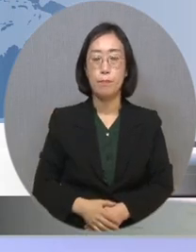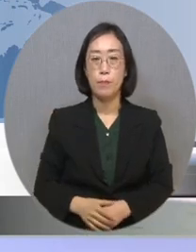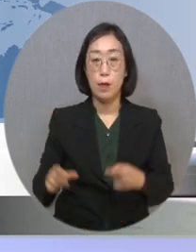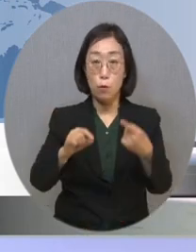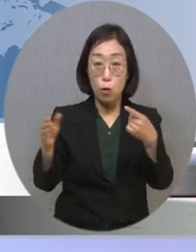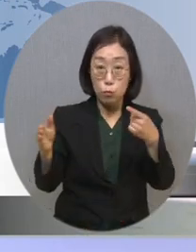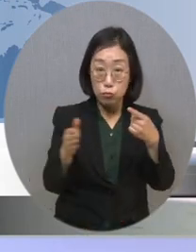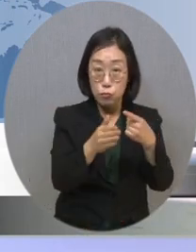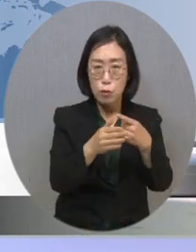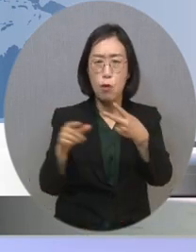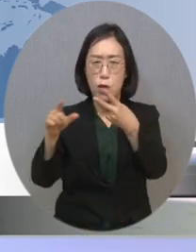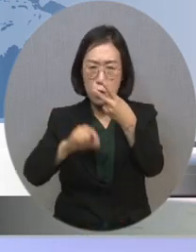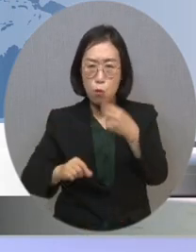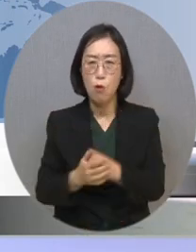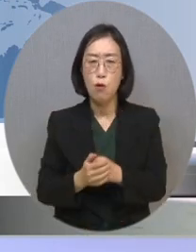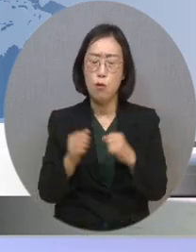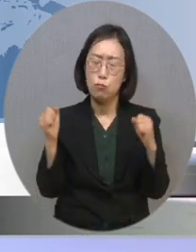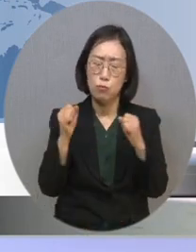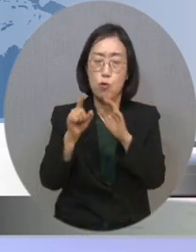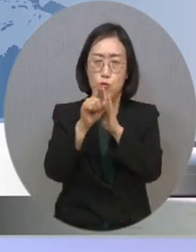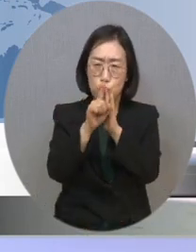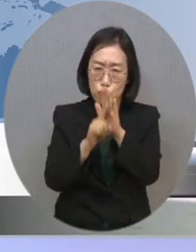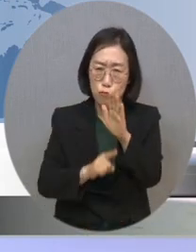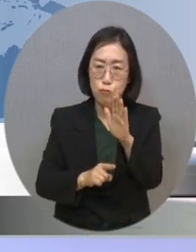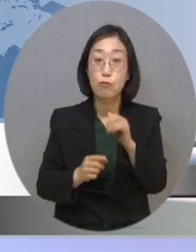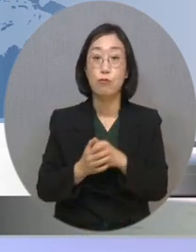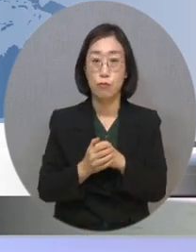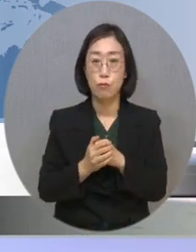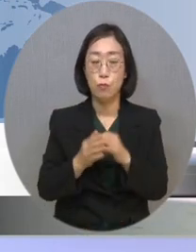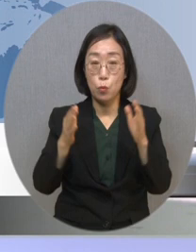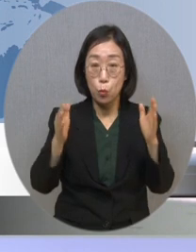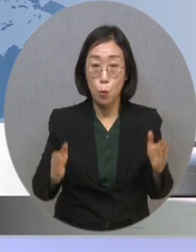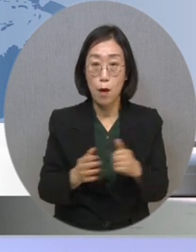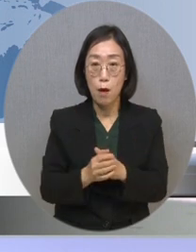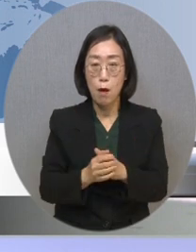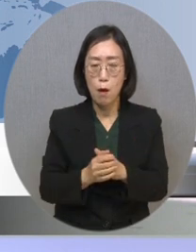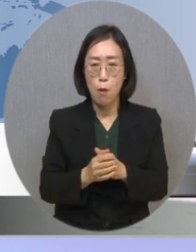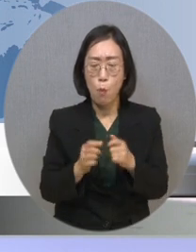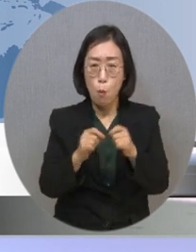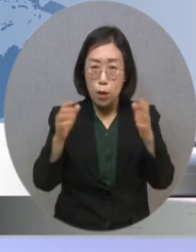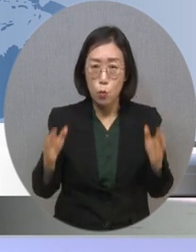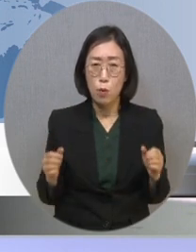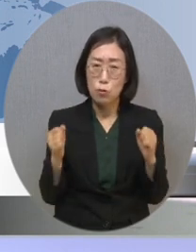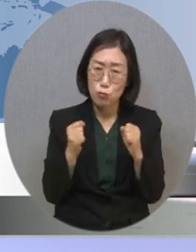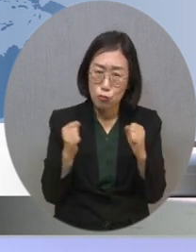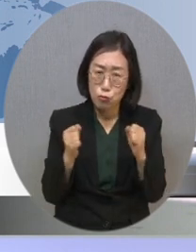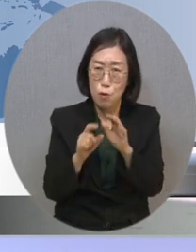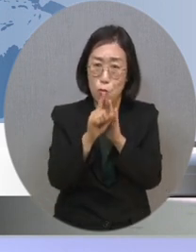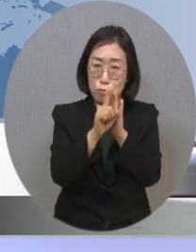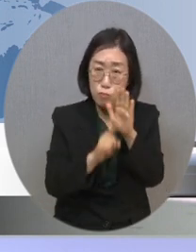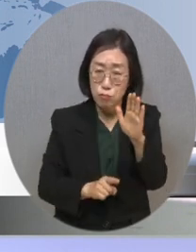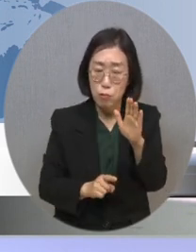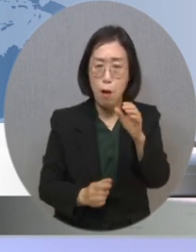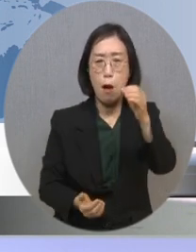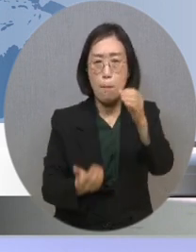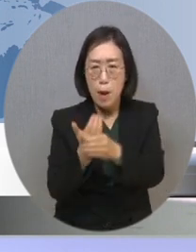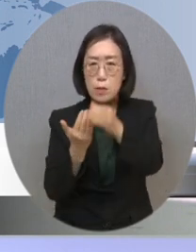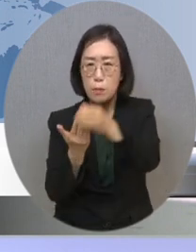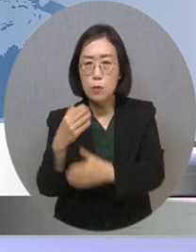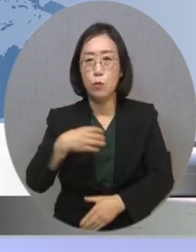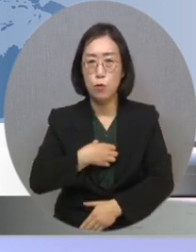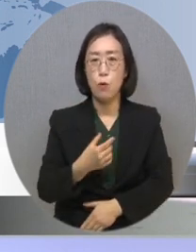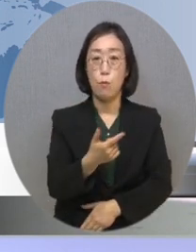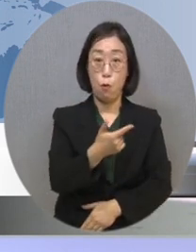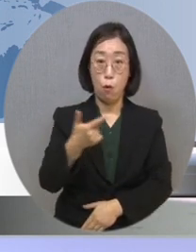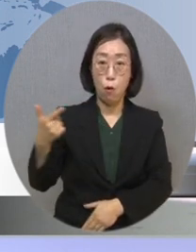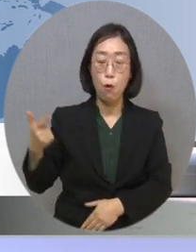1월부터 2월은 한겨울 추위가 더욱 자주 찾아오곤 하는데요. 이 장기간 한파가 이어지면 각종 사고에도 노출되기